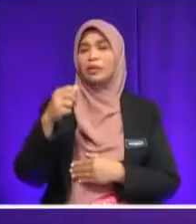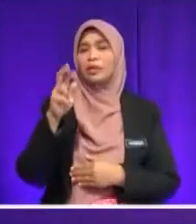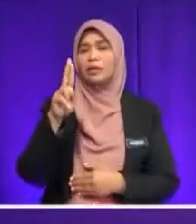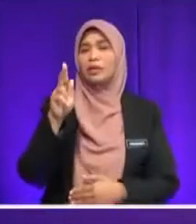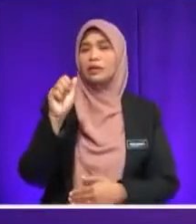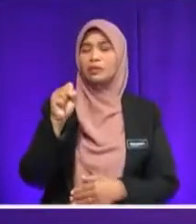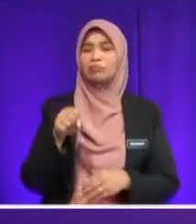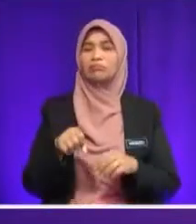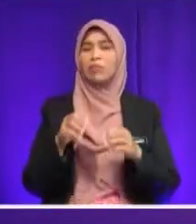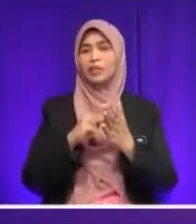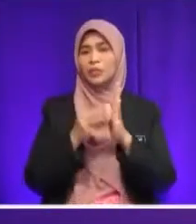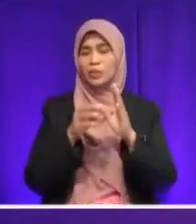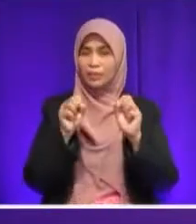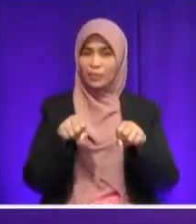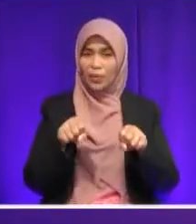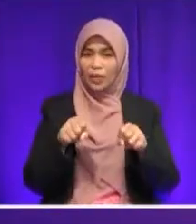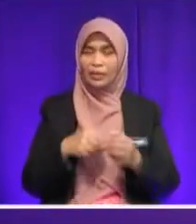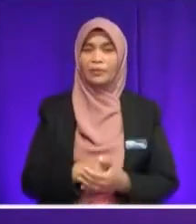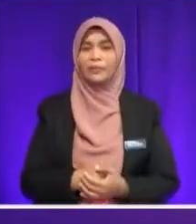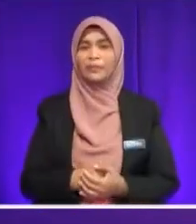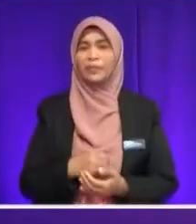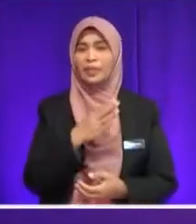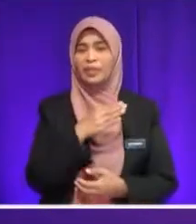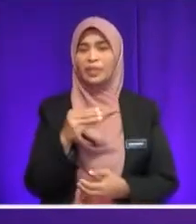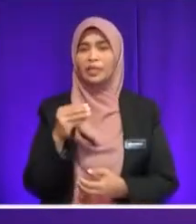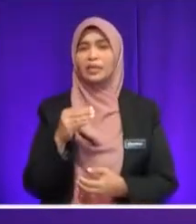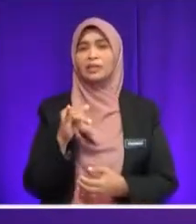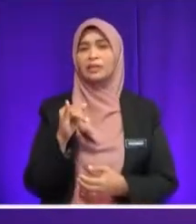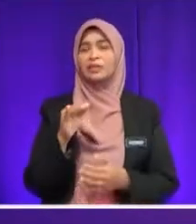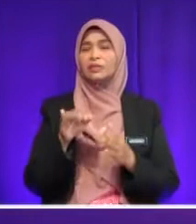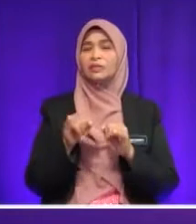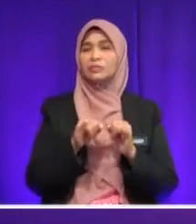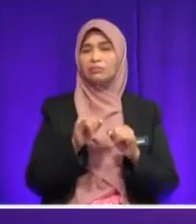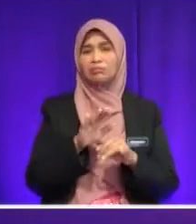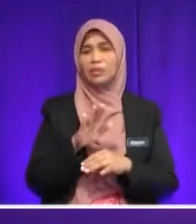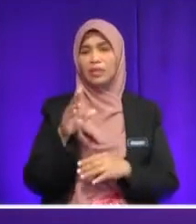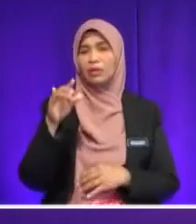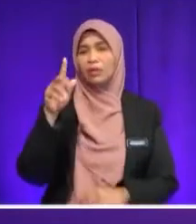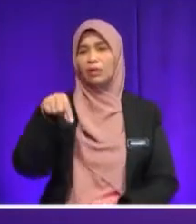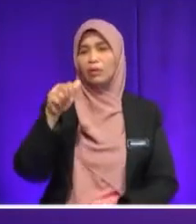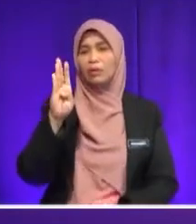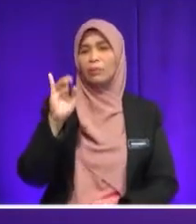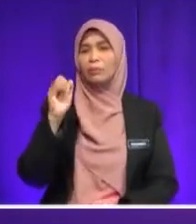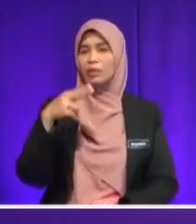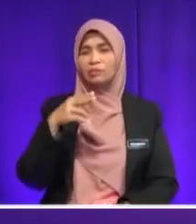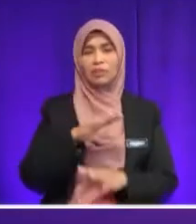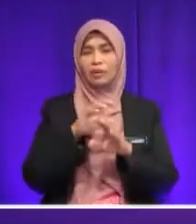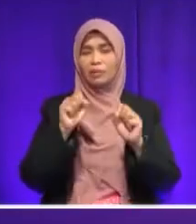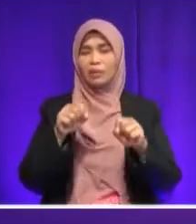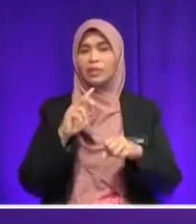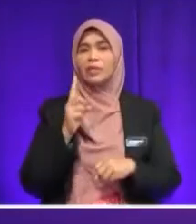maksudnya Memang boleh ah ah Ya memang boleh dan tidak kau bisnis tidak harus Ah tidak boleh kita lakukan